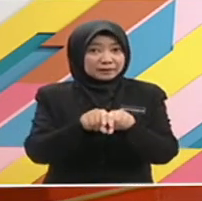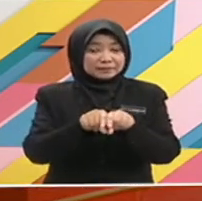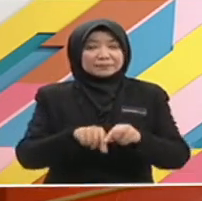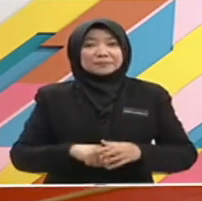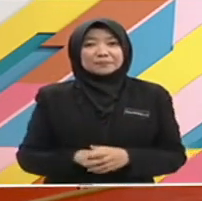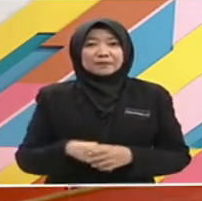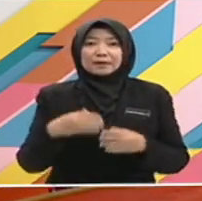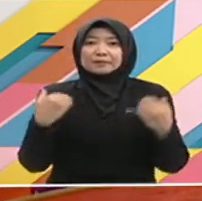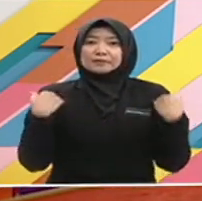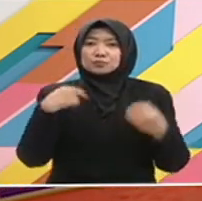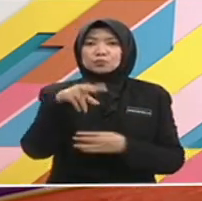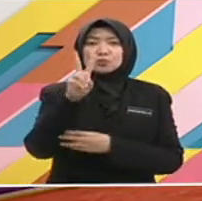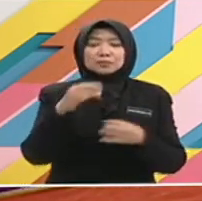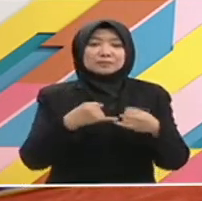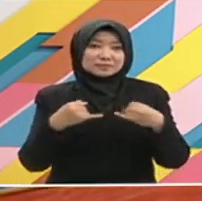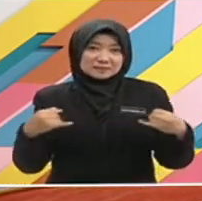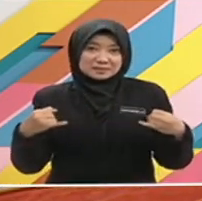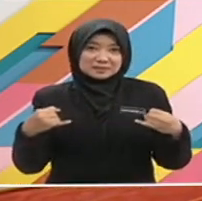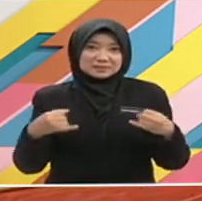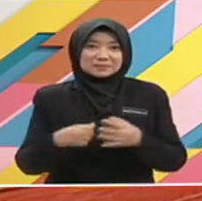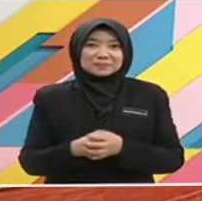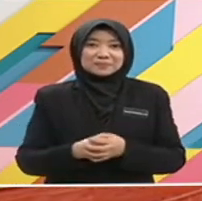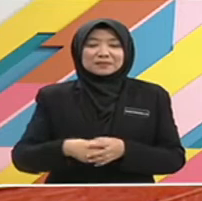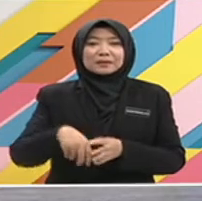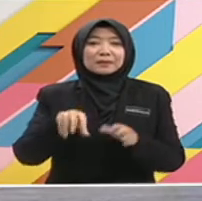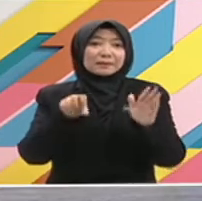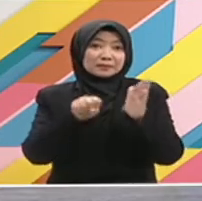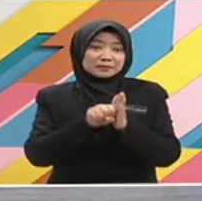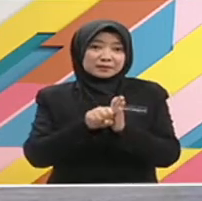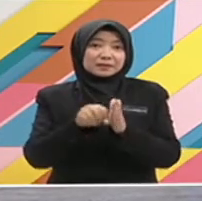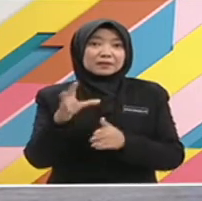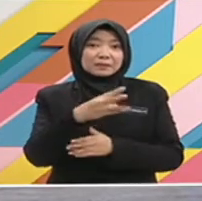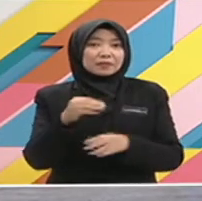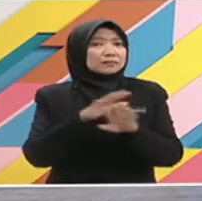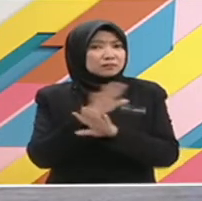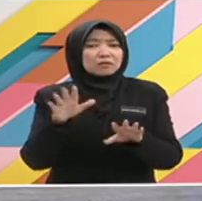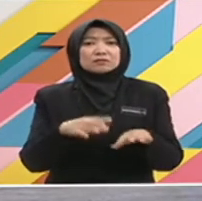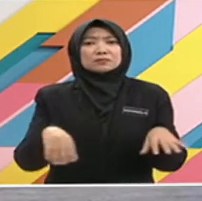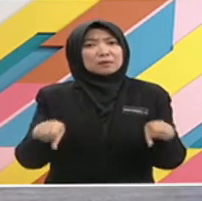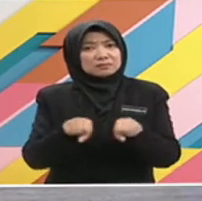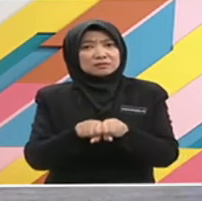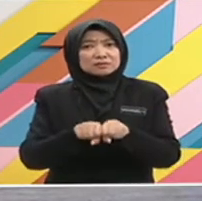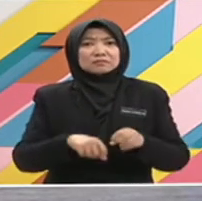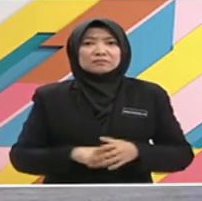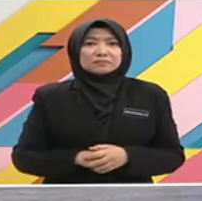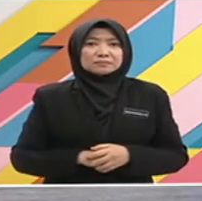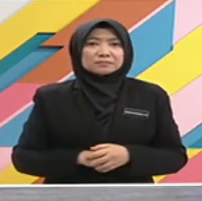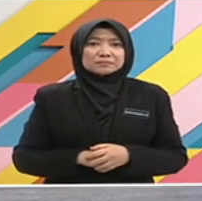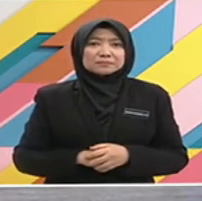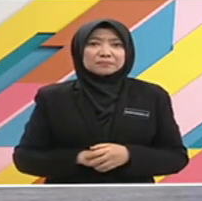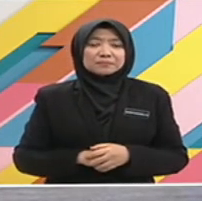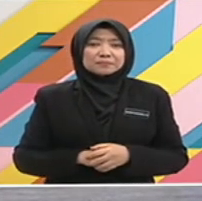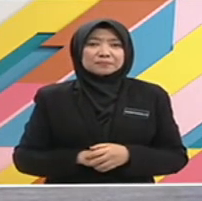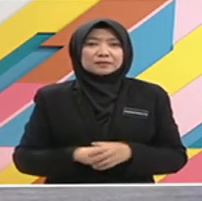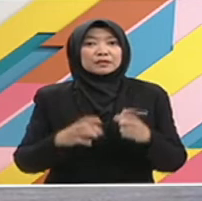ada dua jenis imbangan sebenarnya Nisa ya, iaitu imbangan simetri dan juga imbangan tidak simetri. Tidak simetri. Jadi kita